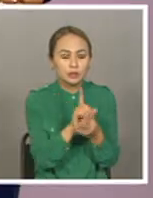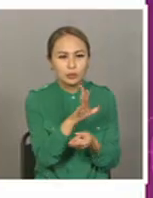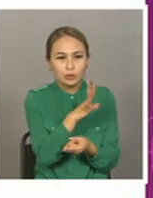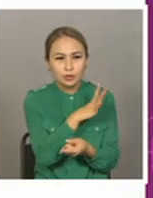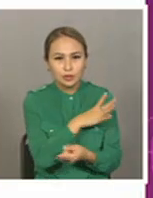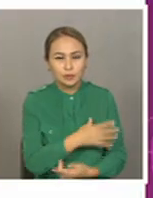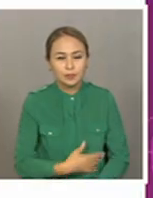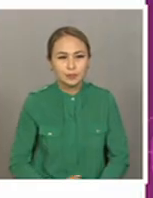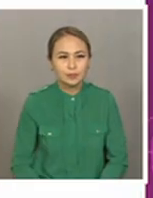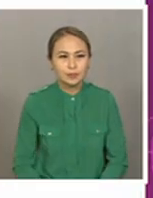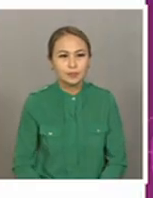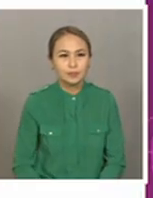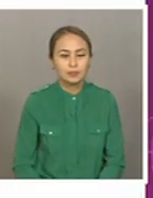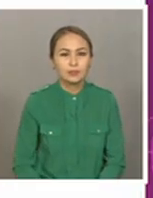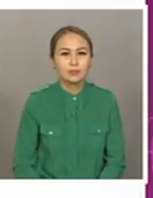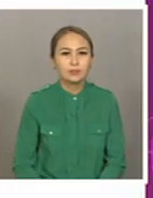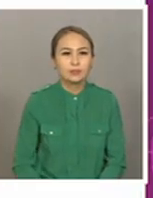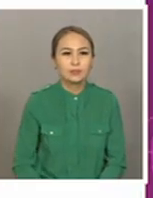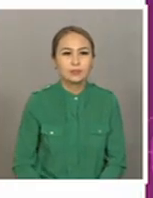Табыңдаршы.